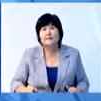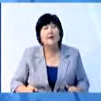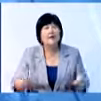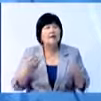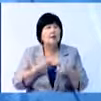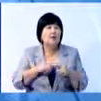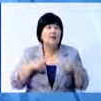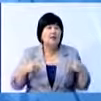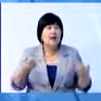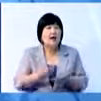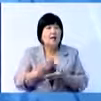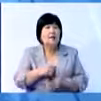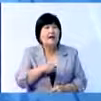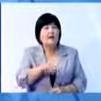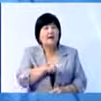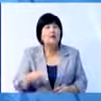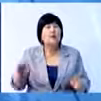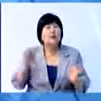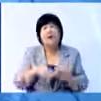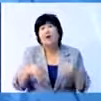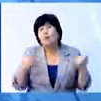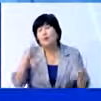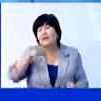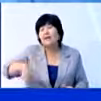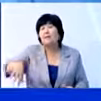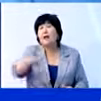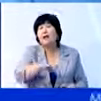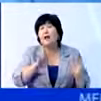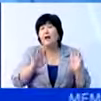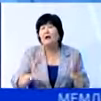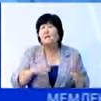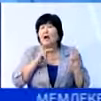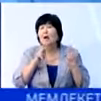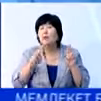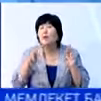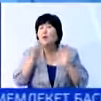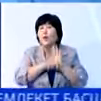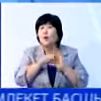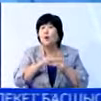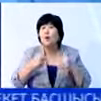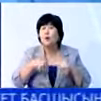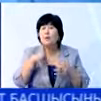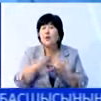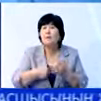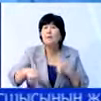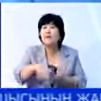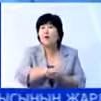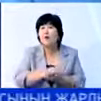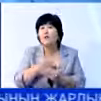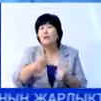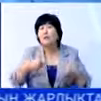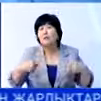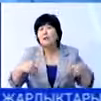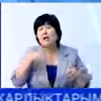Енді осы және өзге де ақпараттар алдағы минуттарда. Бүгін еліміздің барлық аймағында бақылау қадағылау органдарының бизнес қауымдастық алдында